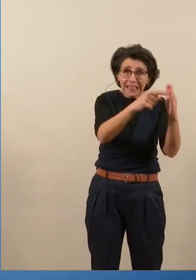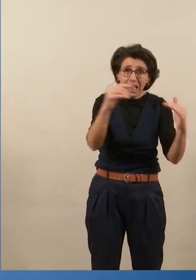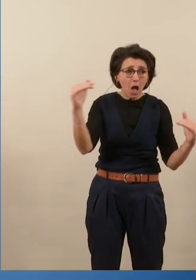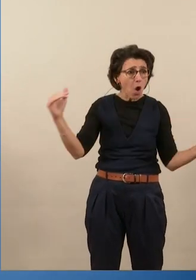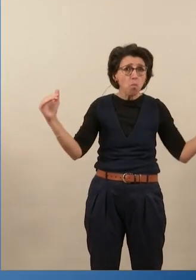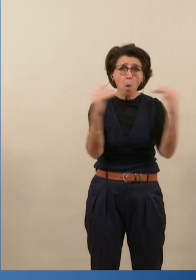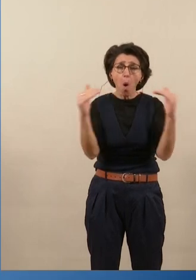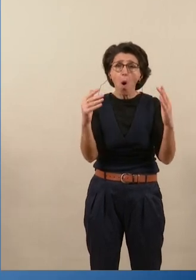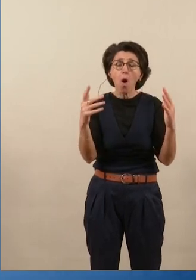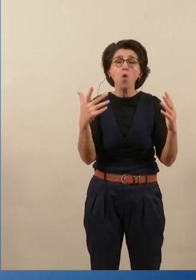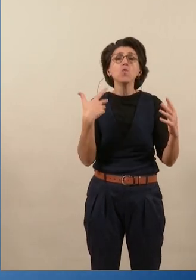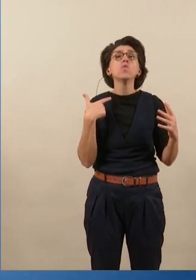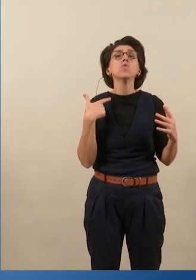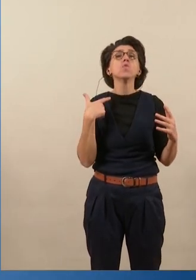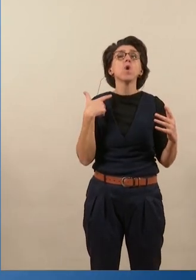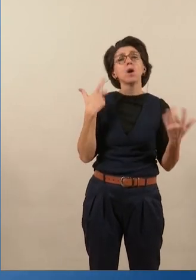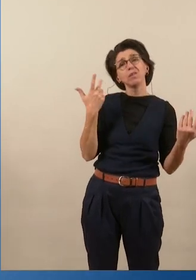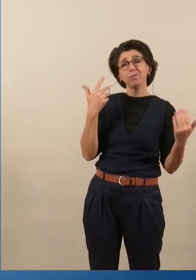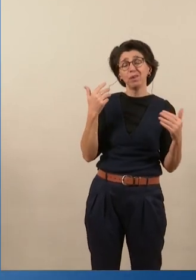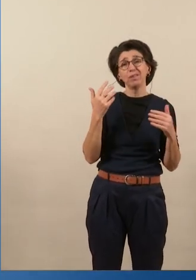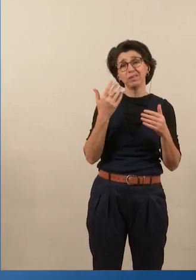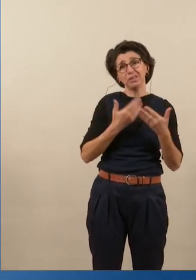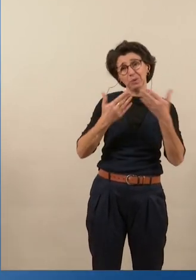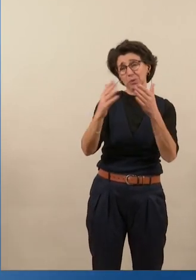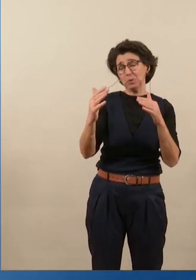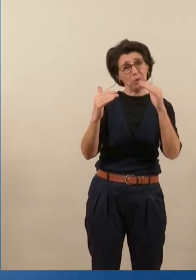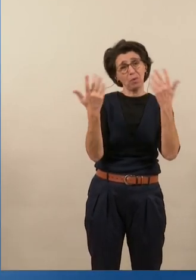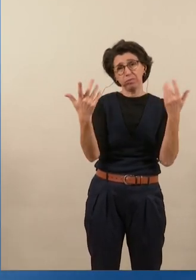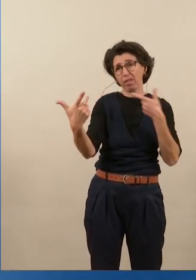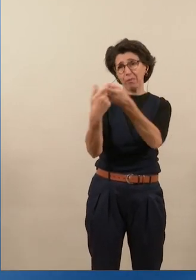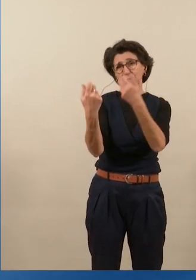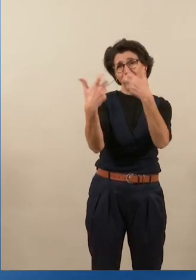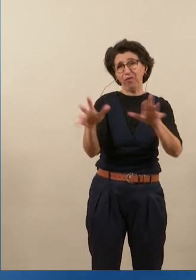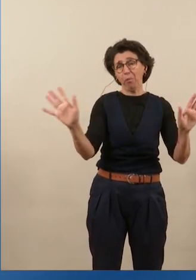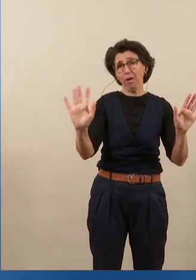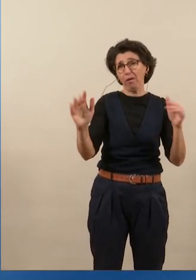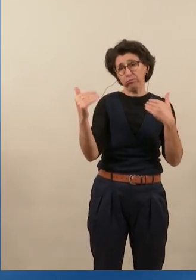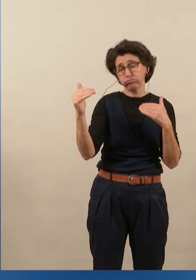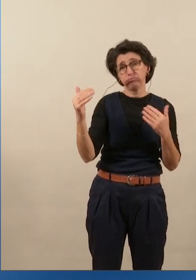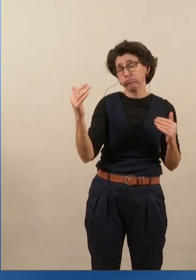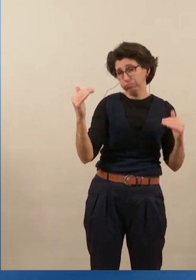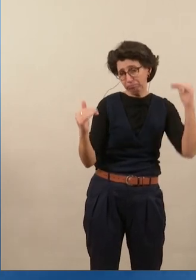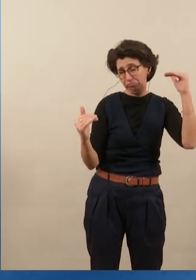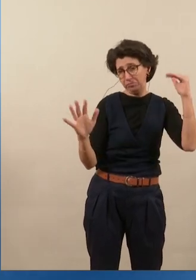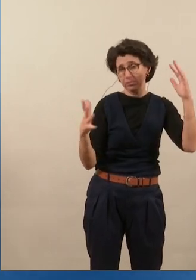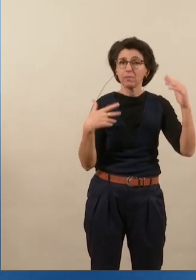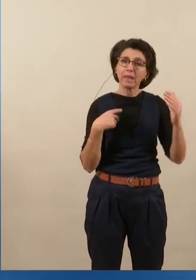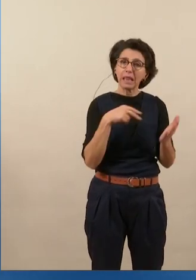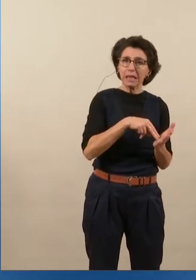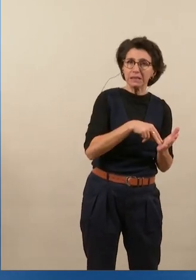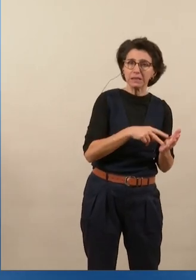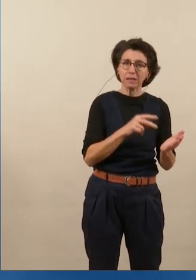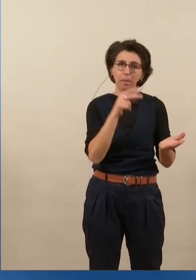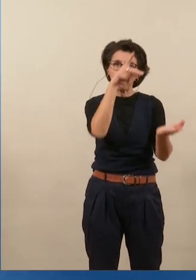chauffeur comme l'on dit ce n'est pas à la hauteur retenons qu'avec Nice et Paris je crois qu'on est déjà pas mal ou